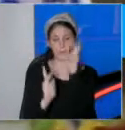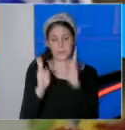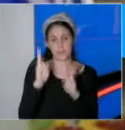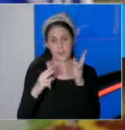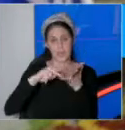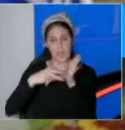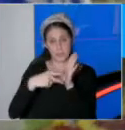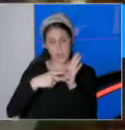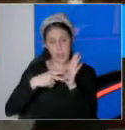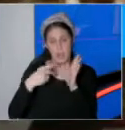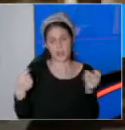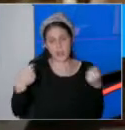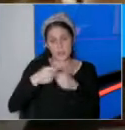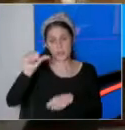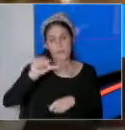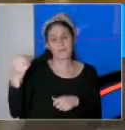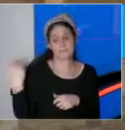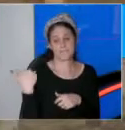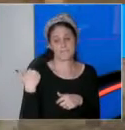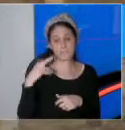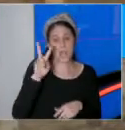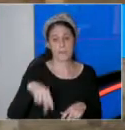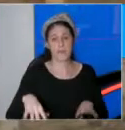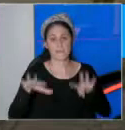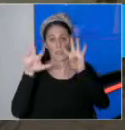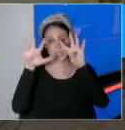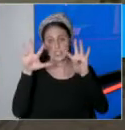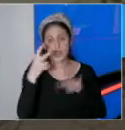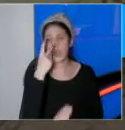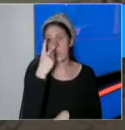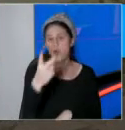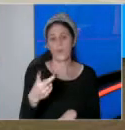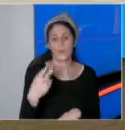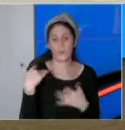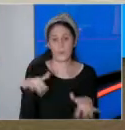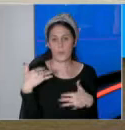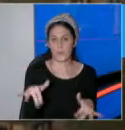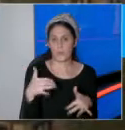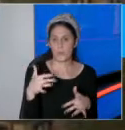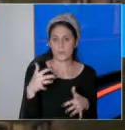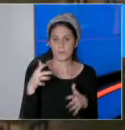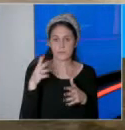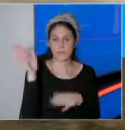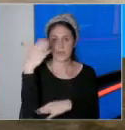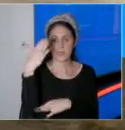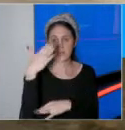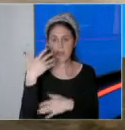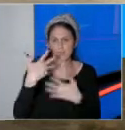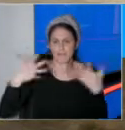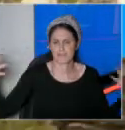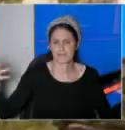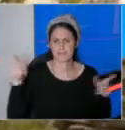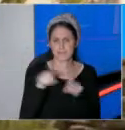והם בעצם פנו אלינו ב-2009, כאשר הם ראו את הנכסיות האדירה של ישראל למדינה ענקית כמו הודו. הם ראו